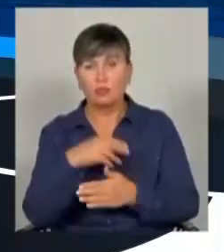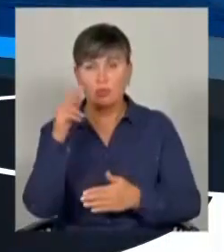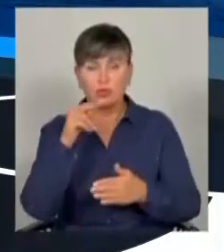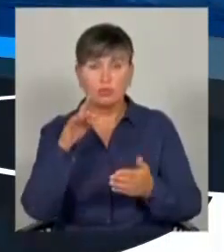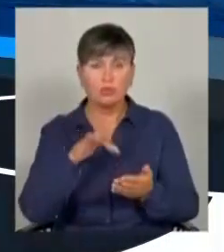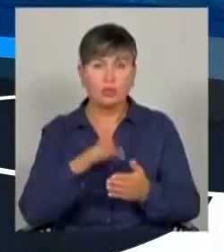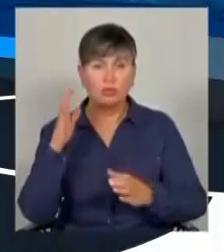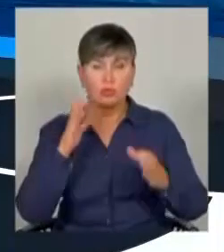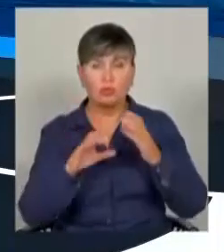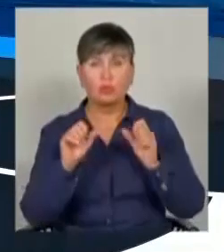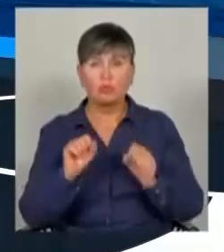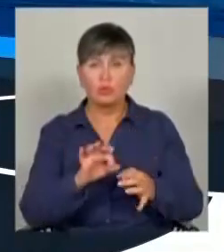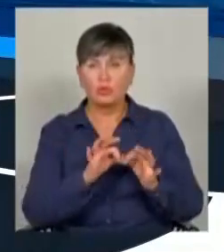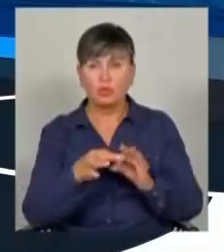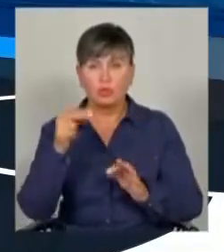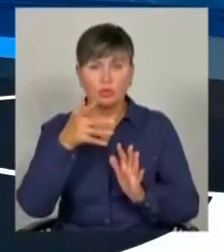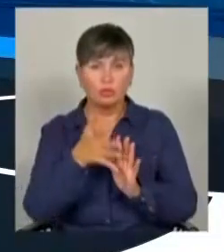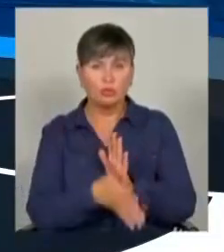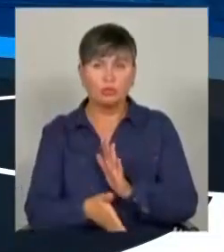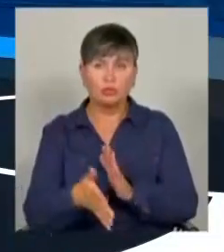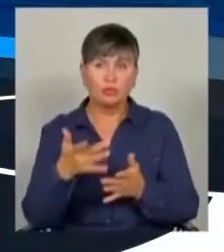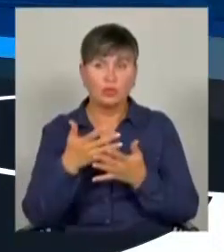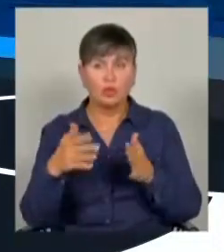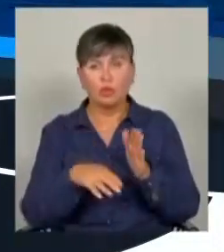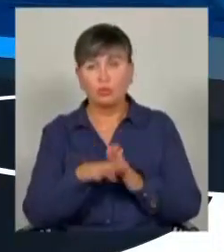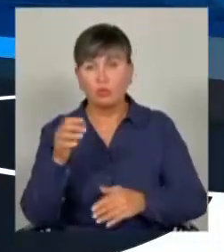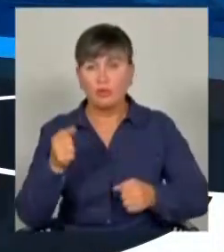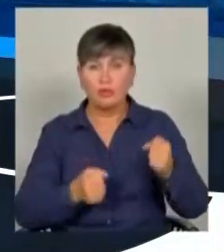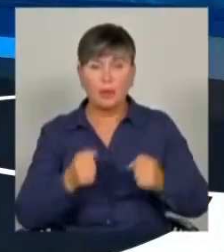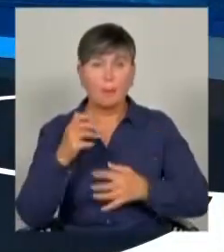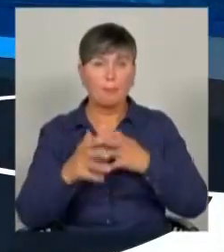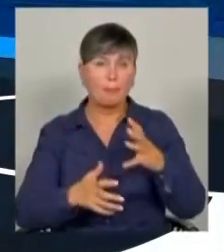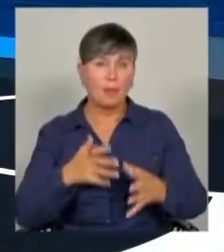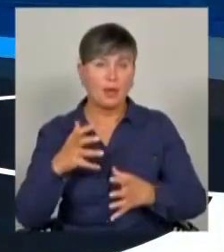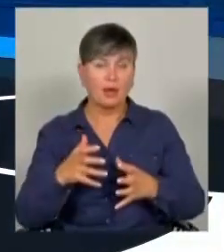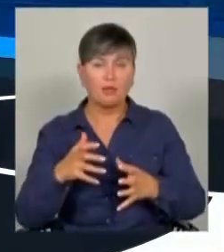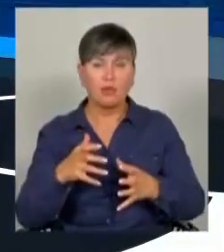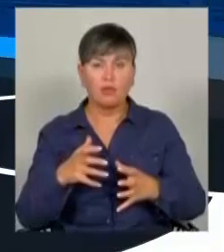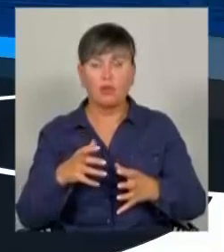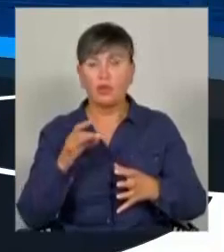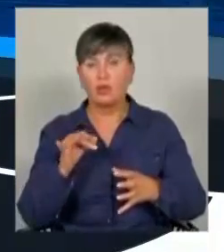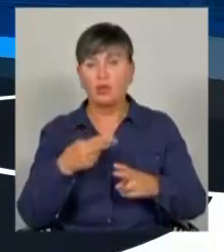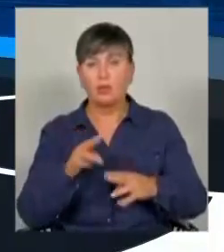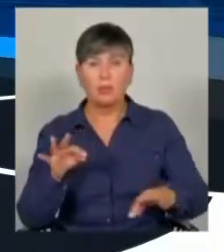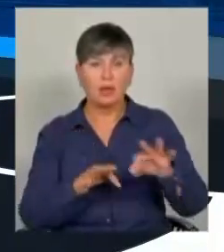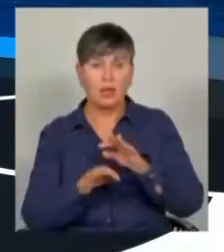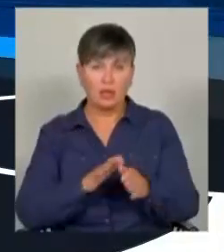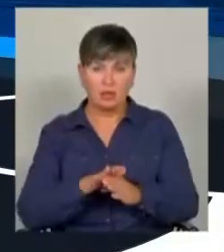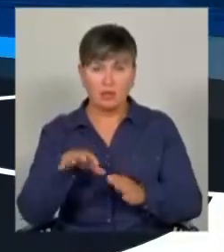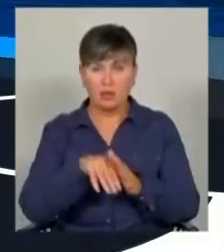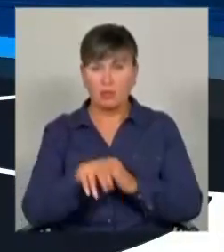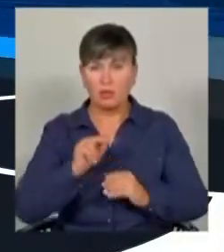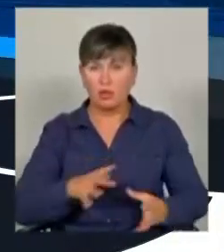центре студенты смогут детально изучать конструкции лучших автомобилей мирового автопрома. Проект реализован в рамках